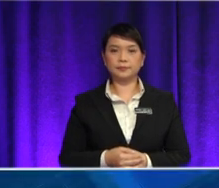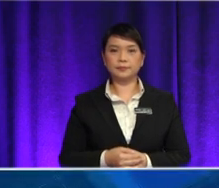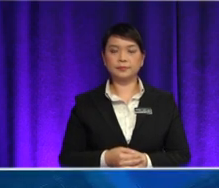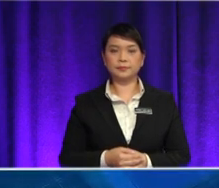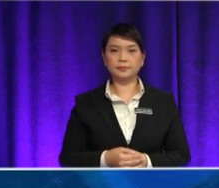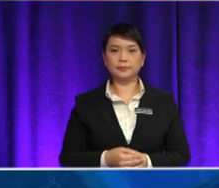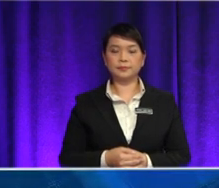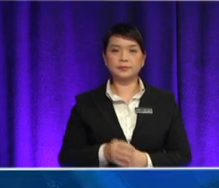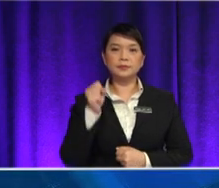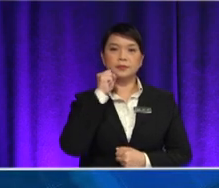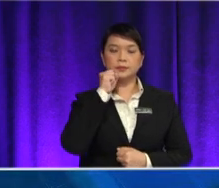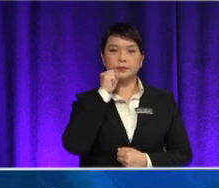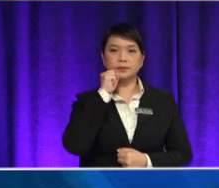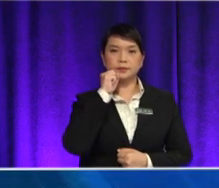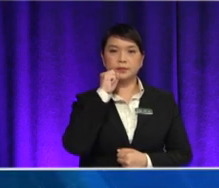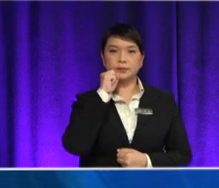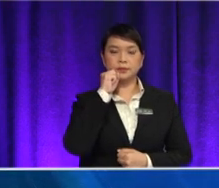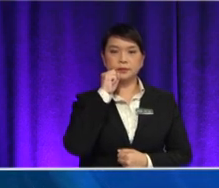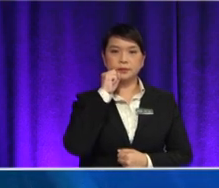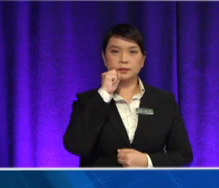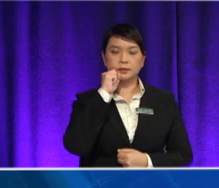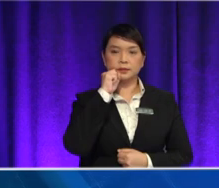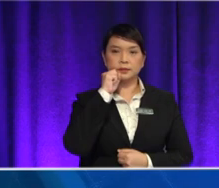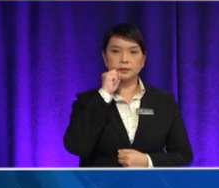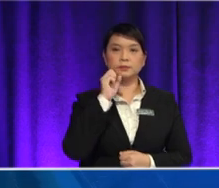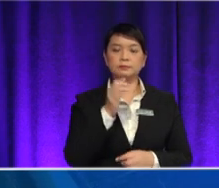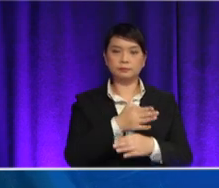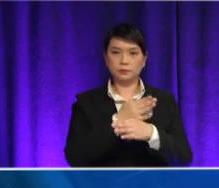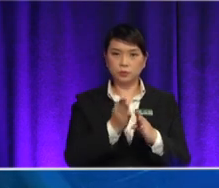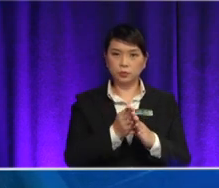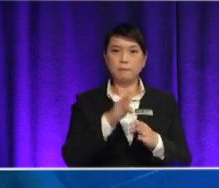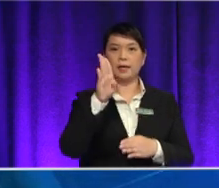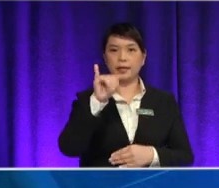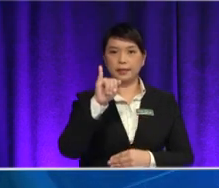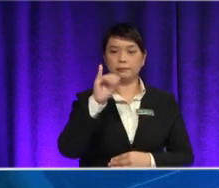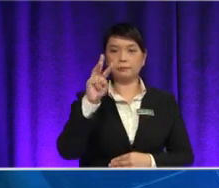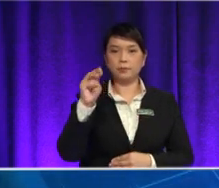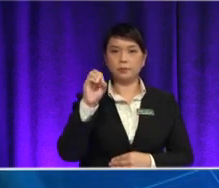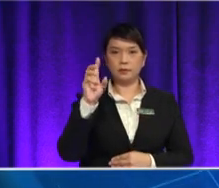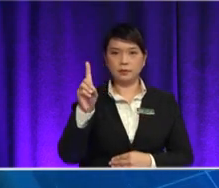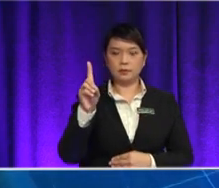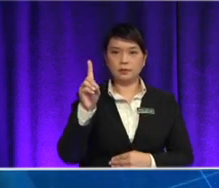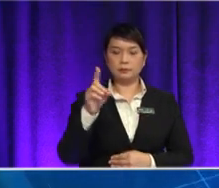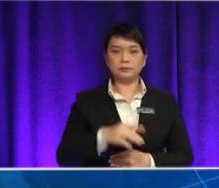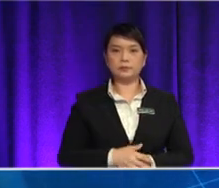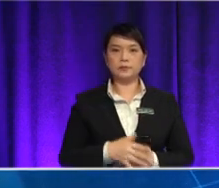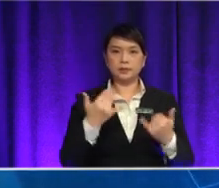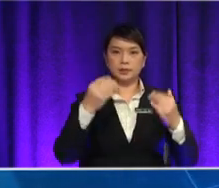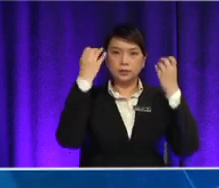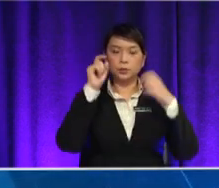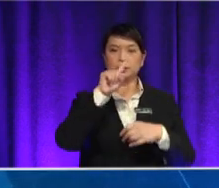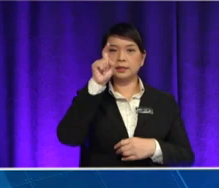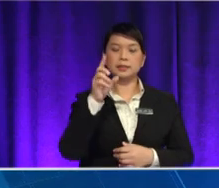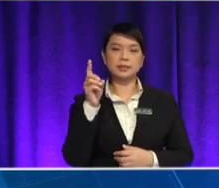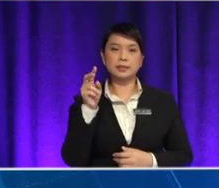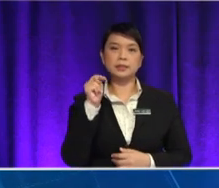yang pertama. Sasbini. Jadi betul bentuk cikgu? By mod sebab ada dua mod. Okey, saya tanya Nisa lah. Agak-agak D tu